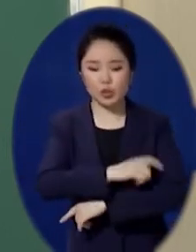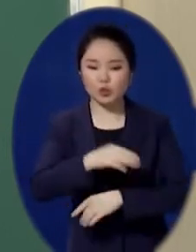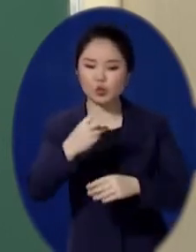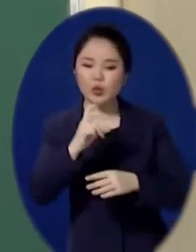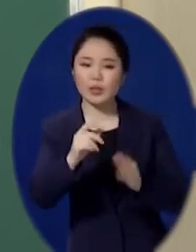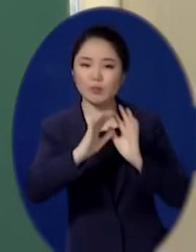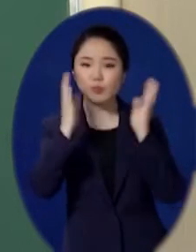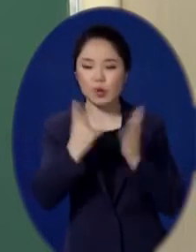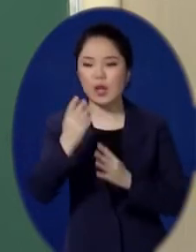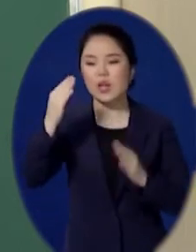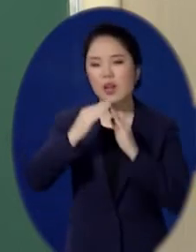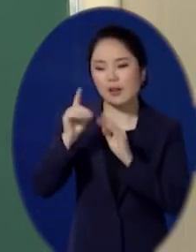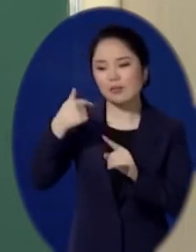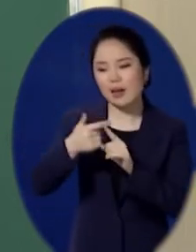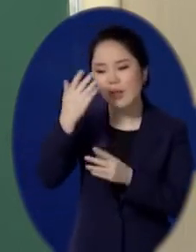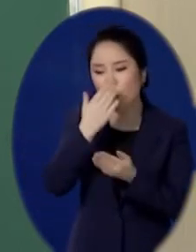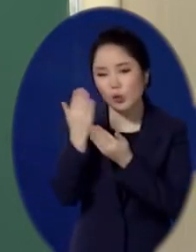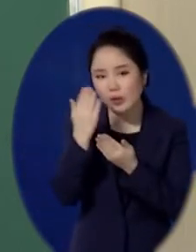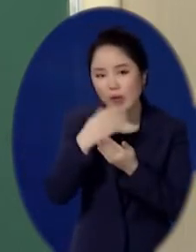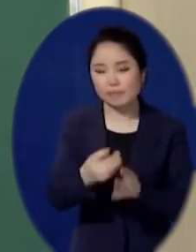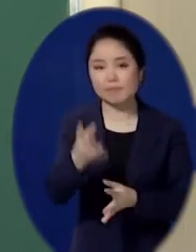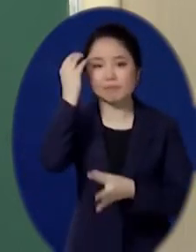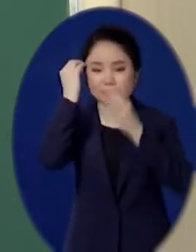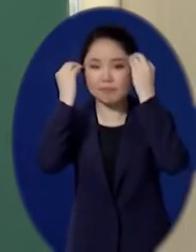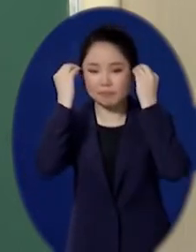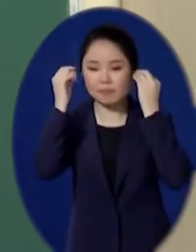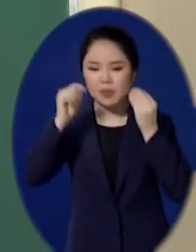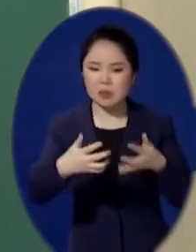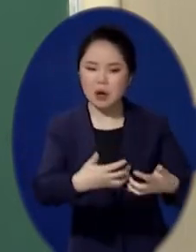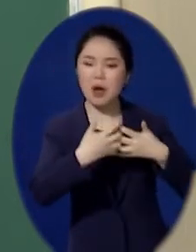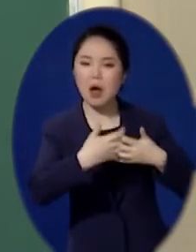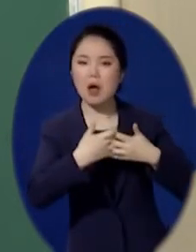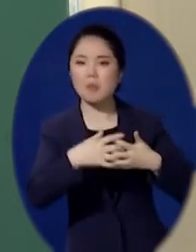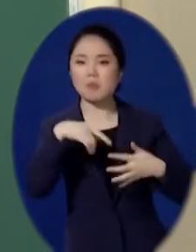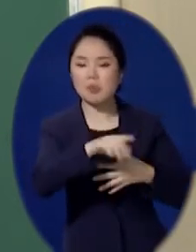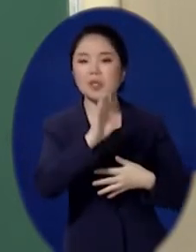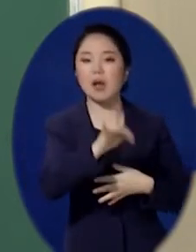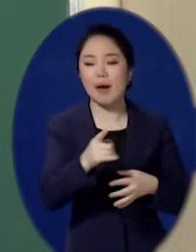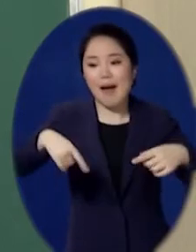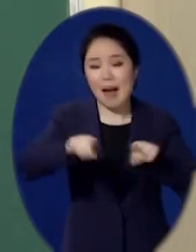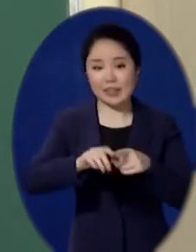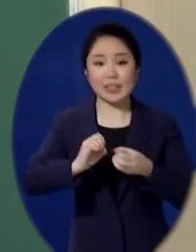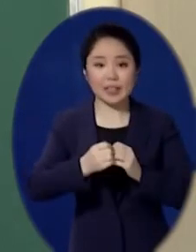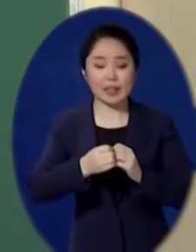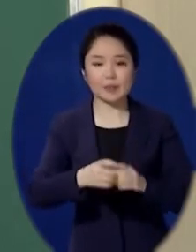шүлгээ гэрийнхэн тагаа давтаад хамтдаа тухайн амьтдын үйл хөдлөлийг хийж